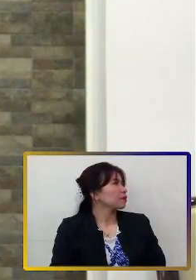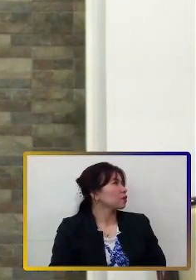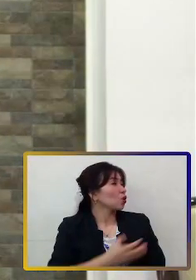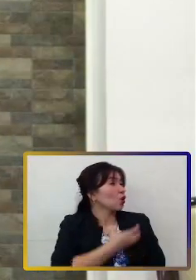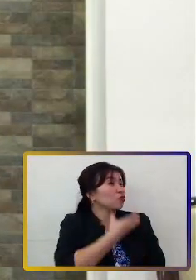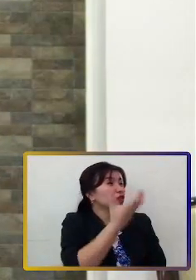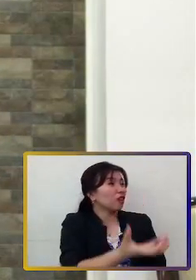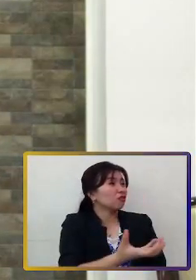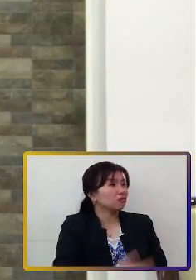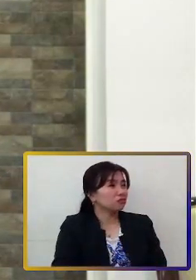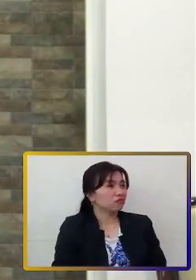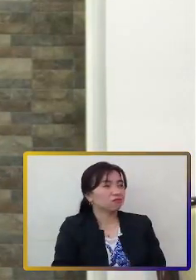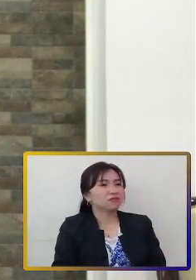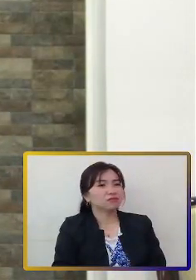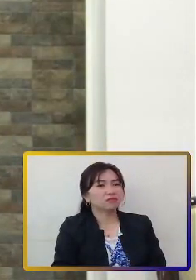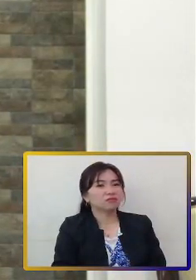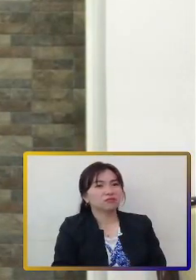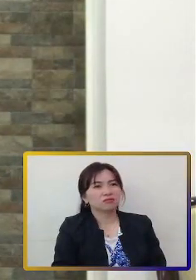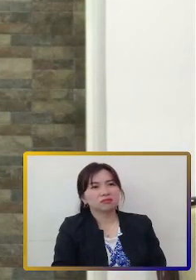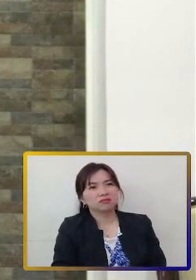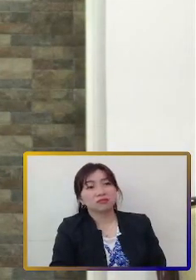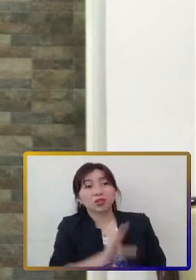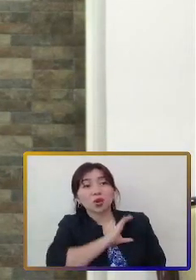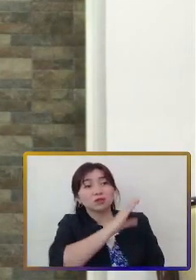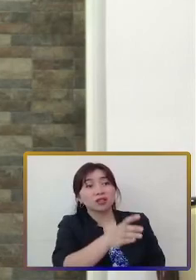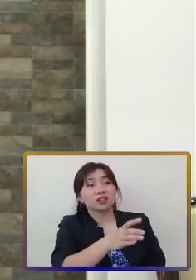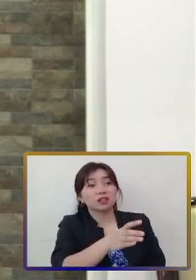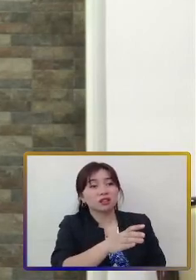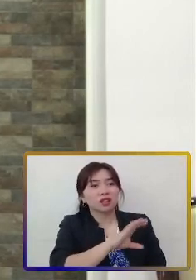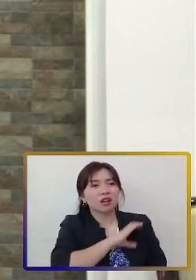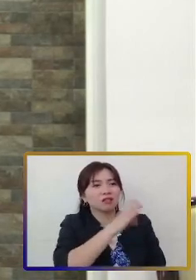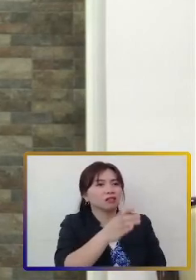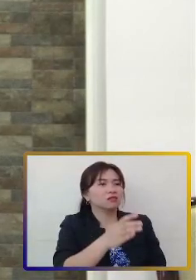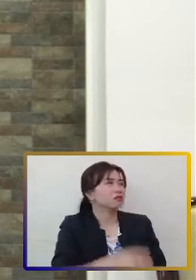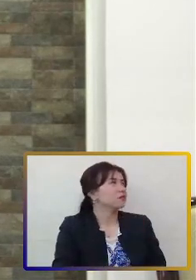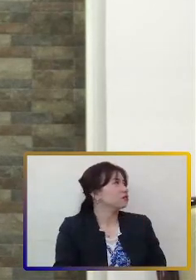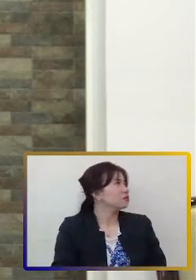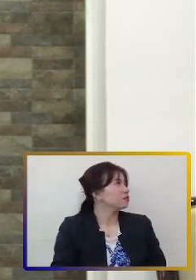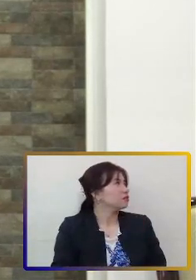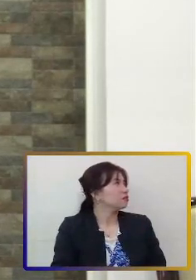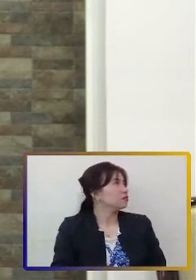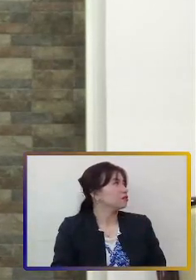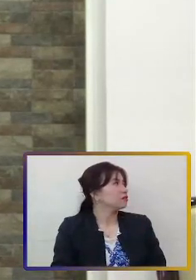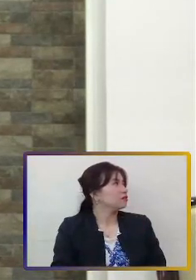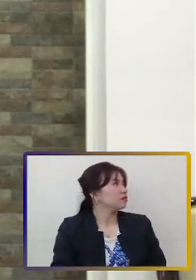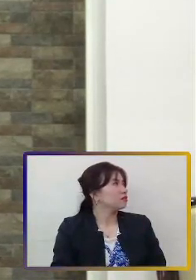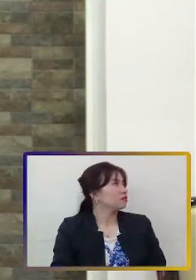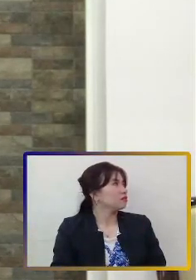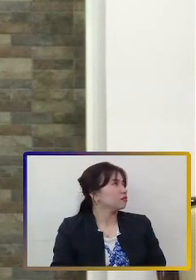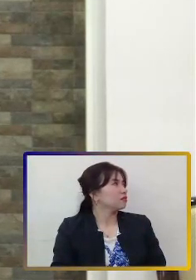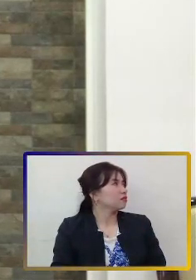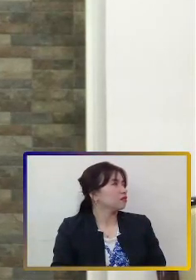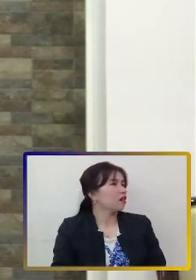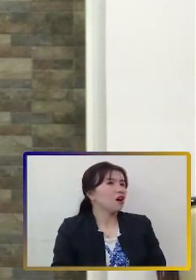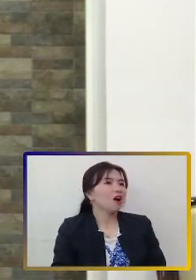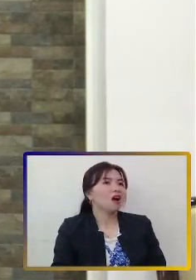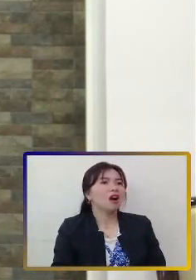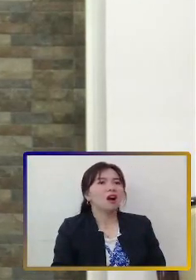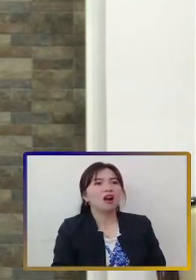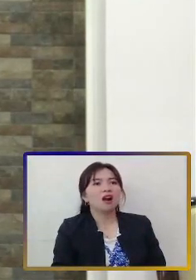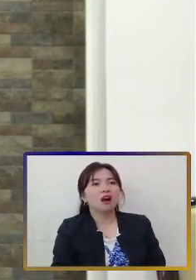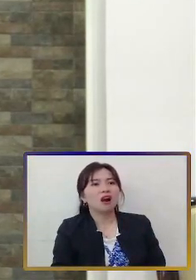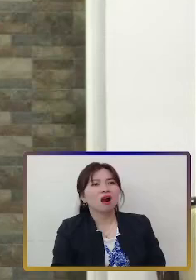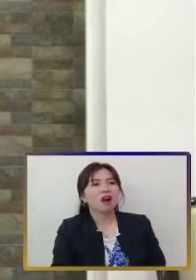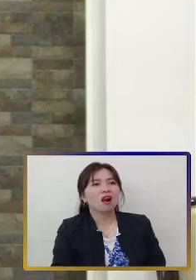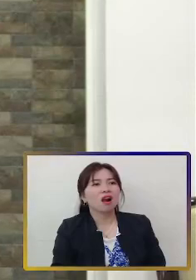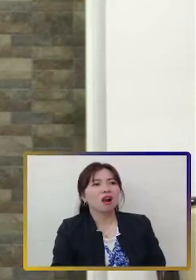assurance mga kapatid Tingnan niyo po Maliwanag na sinasabi po dito sa passage na babasahin po natin simula